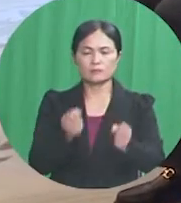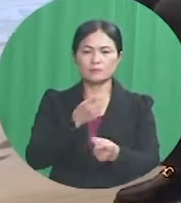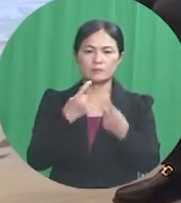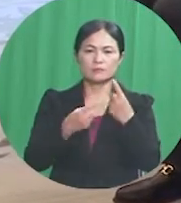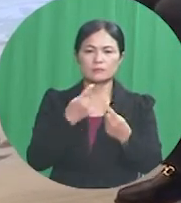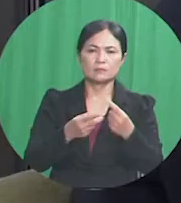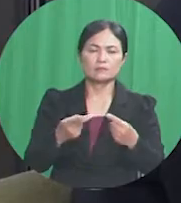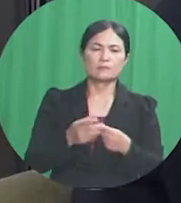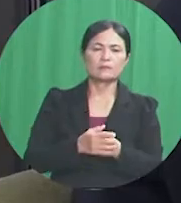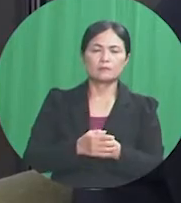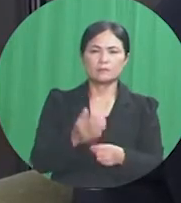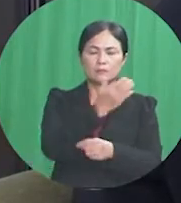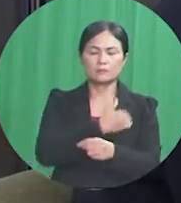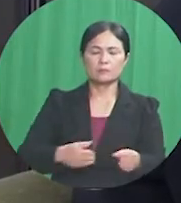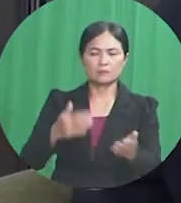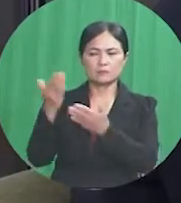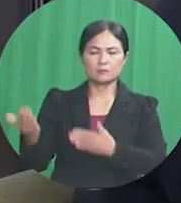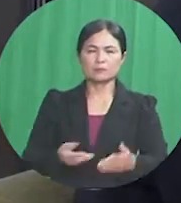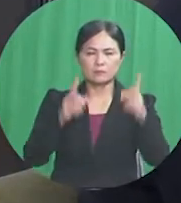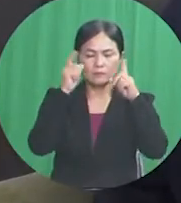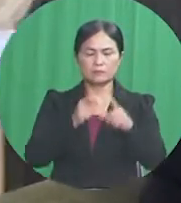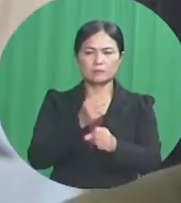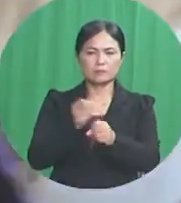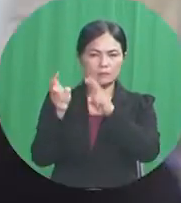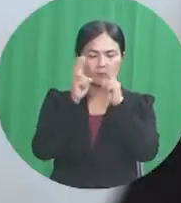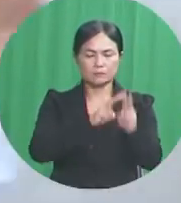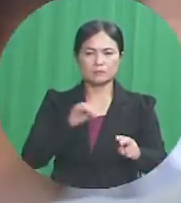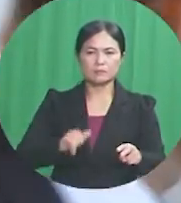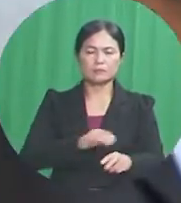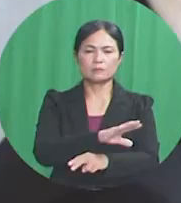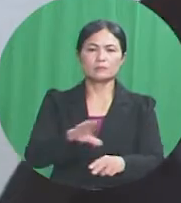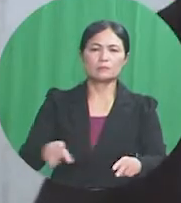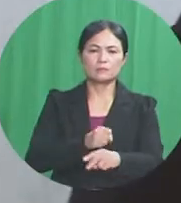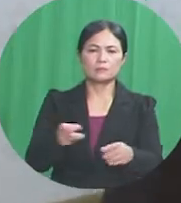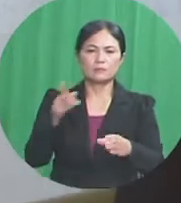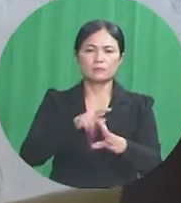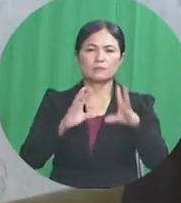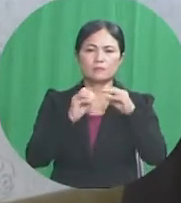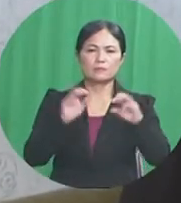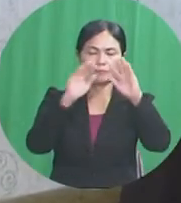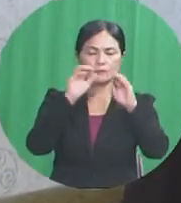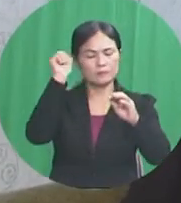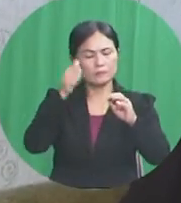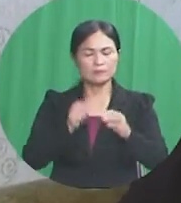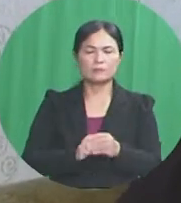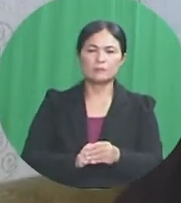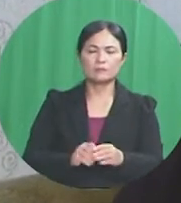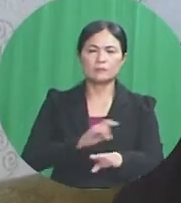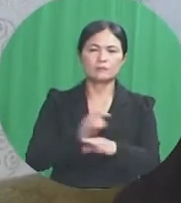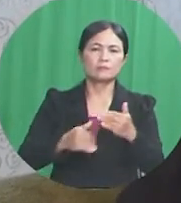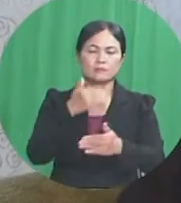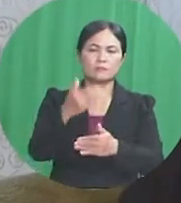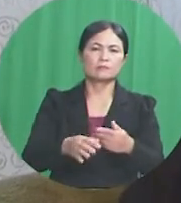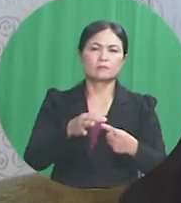តិយោបល់គ្នាសម្តេចក៏បានអញ្ជើញឯកឧត្តមទៅធ្វើទេសនកិច្ចនៅកម្ពុជាដើម្បីចូលរួមកិច្ចប្រជុំអាស៊ីបូព៌ានាពេលខាងមុ